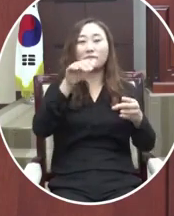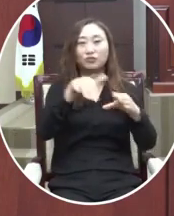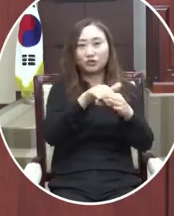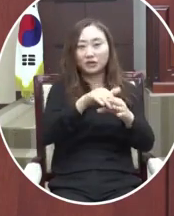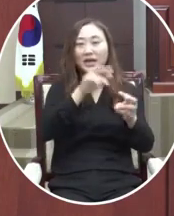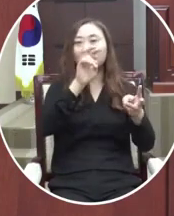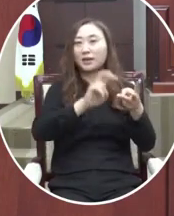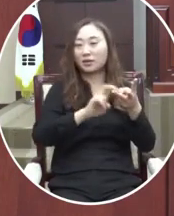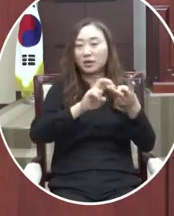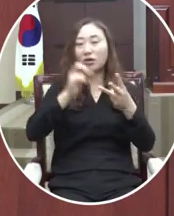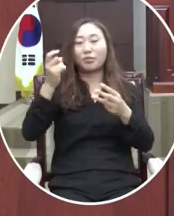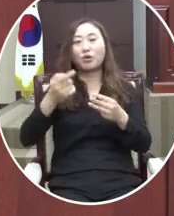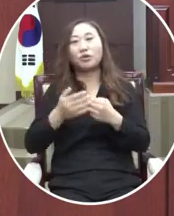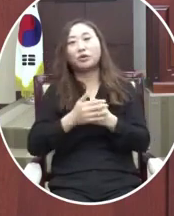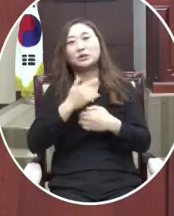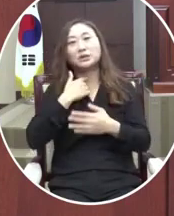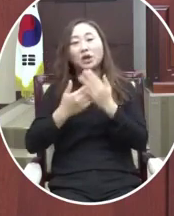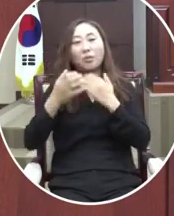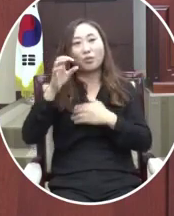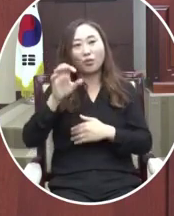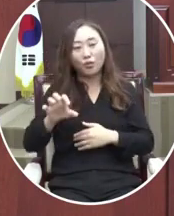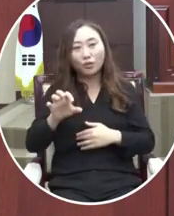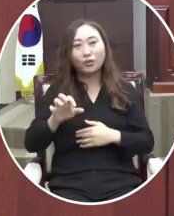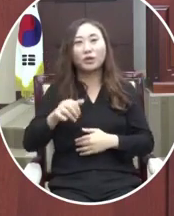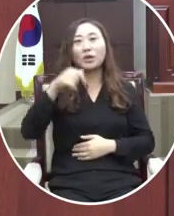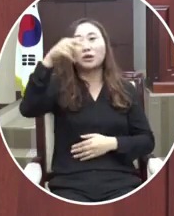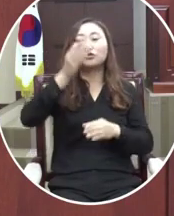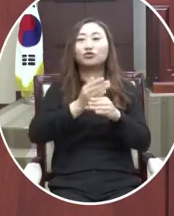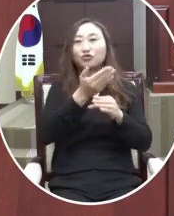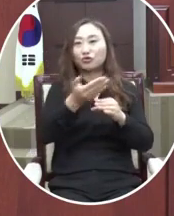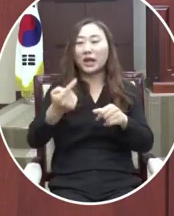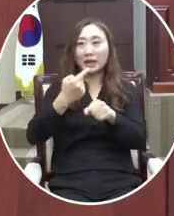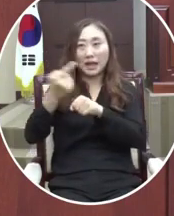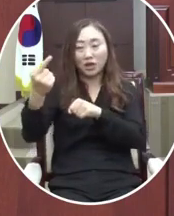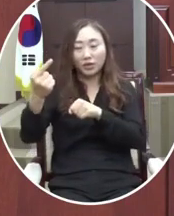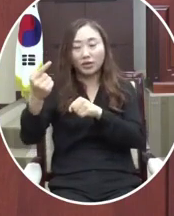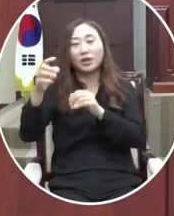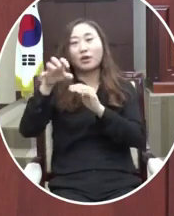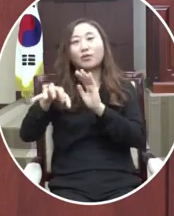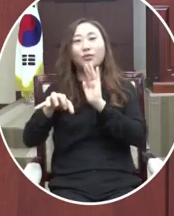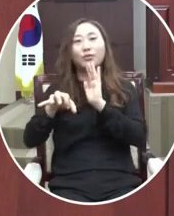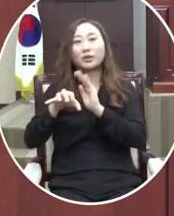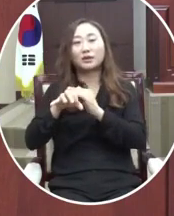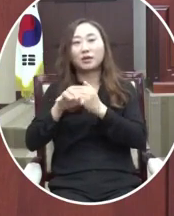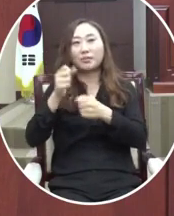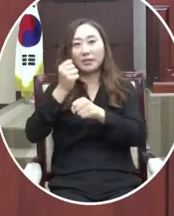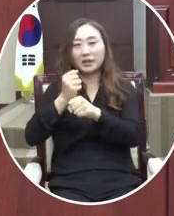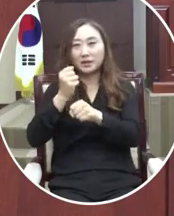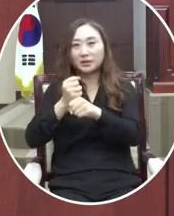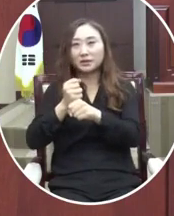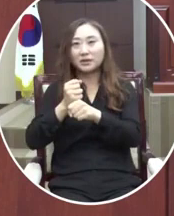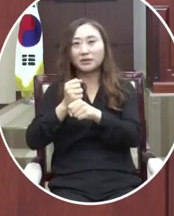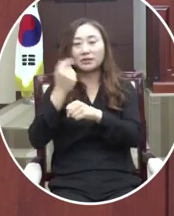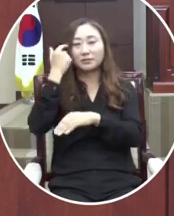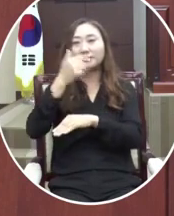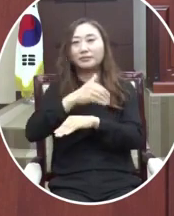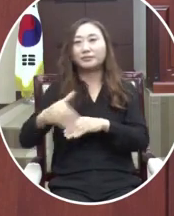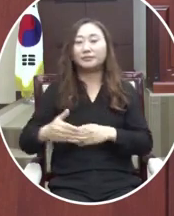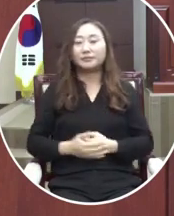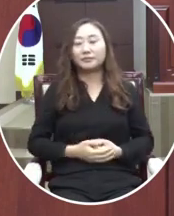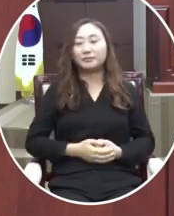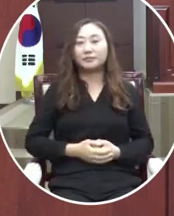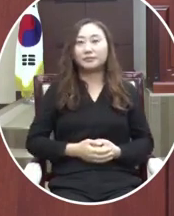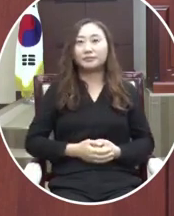청소년 문화 시설 등을 갖춘 중개 문화 보건 센터는 내년에 착공에 생활 문화 활성화를 위한 거점 공간으로